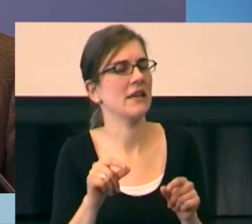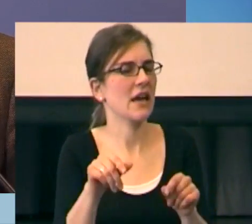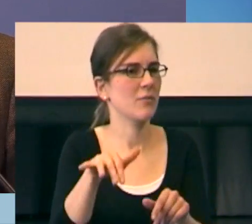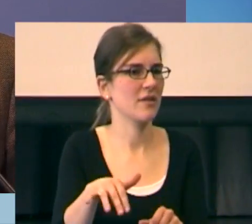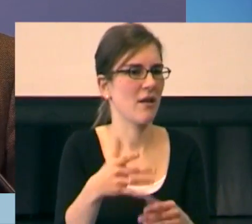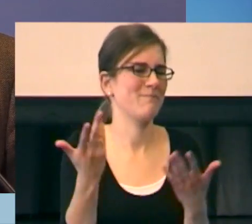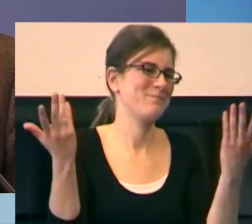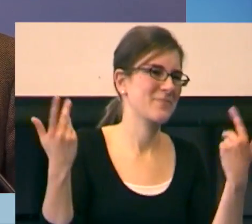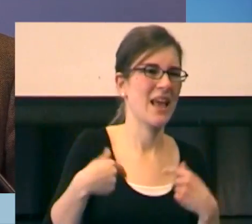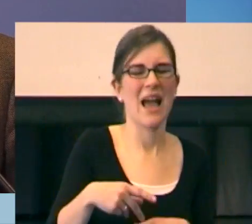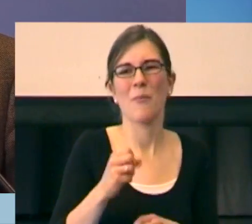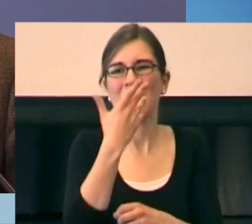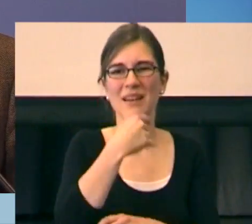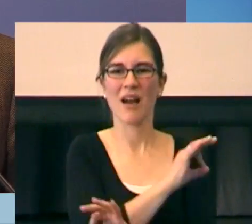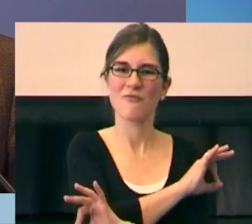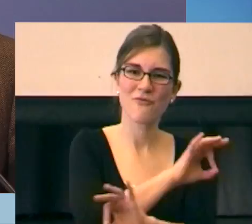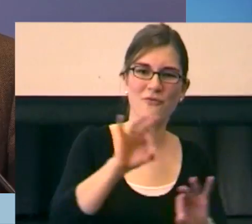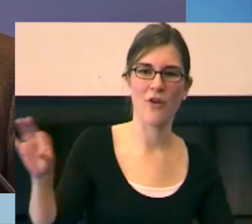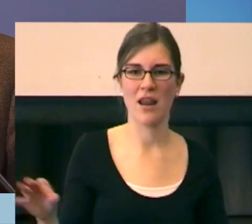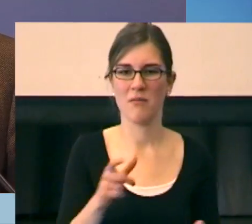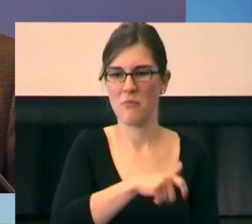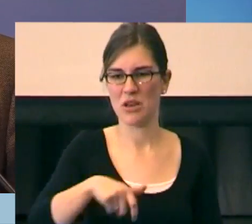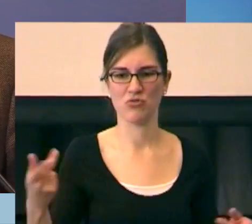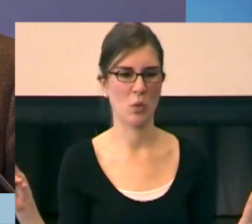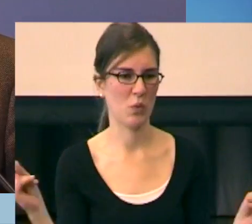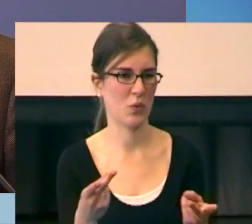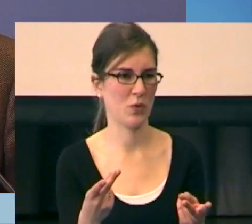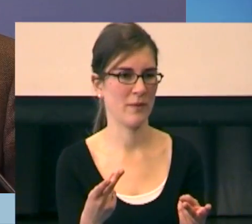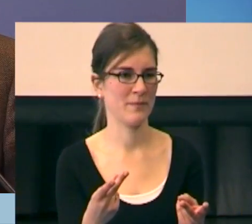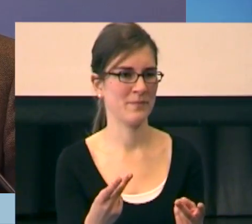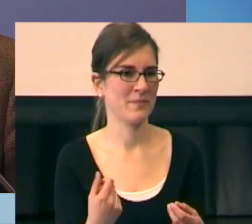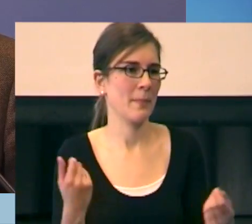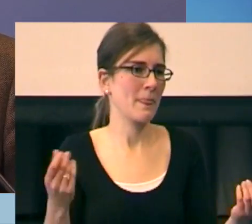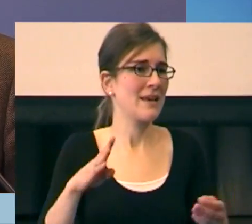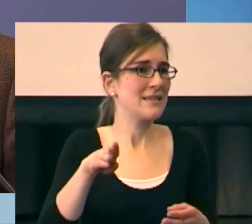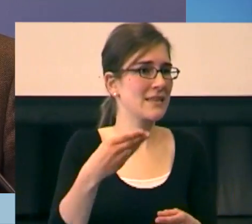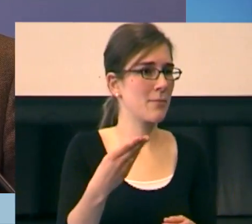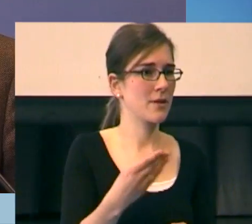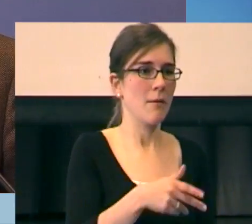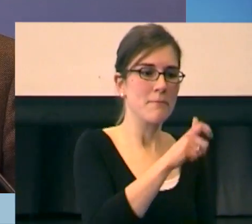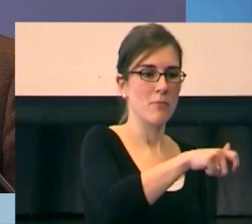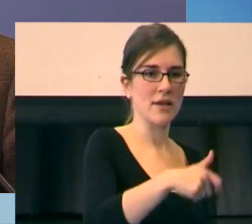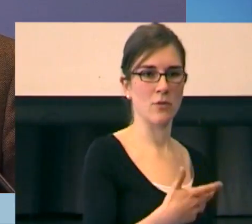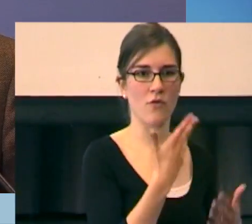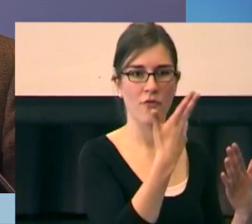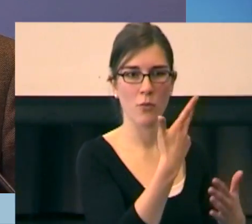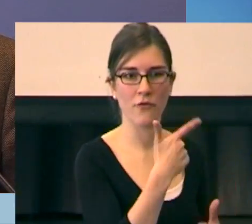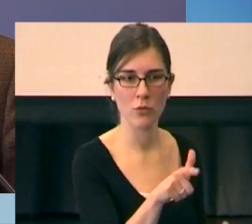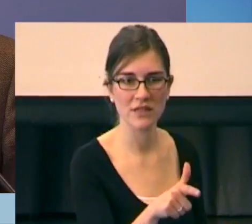Sie können nicht alle Menschen über einen Kamm scheren. Sie kennen genauso den 75-jährigen Pflegefall, bei dem braucht man sicherlich keine